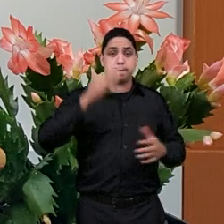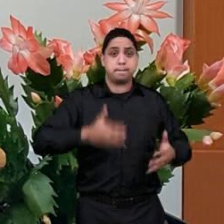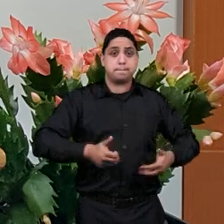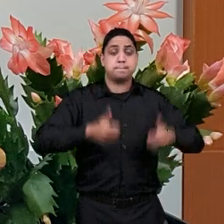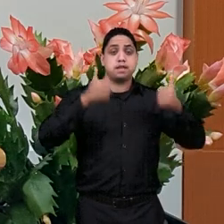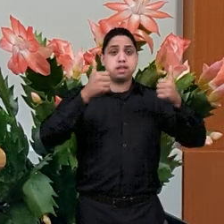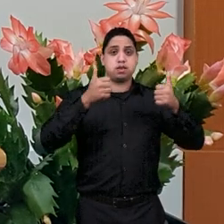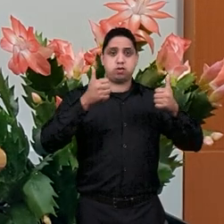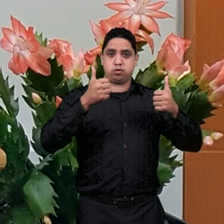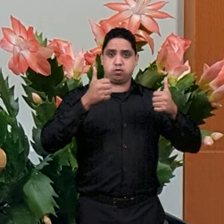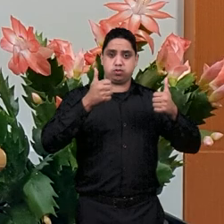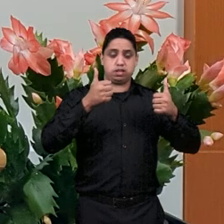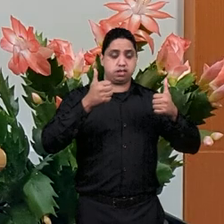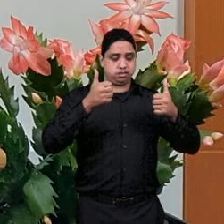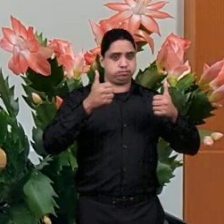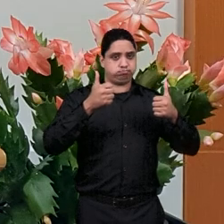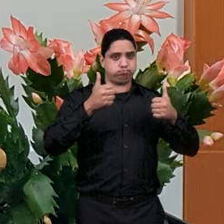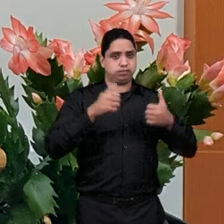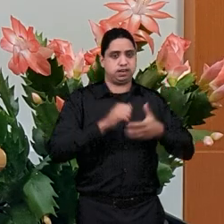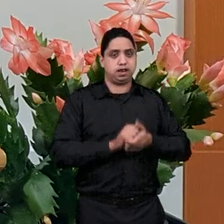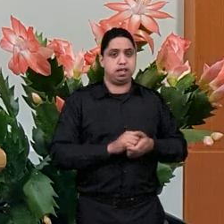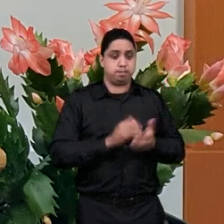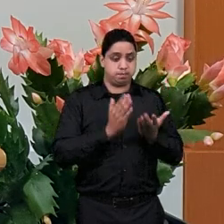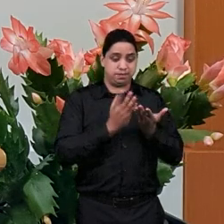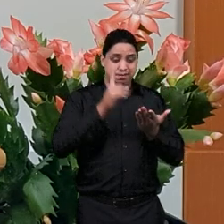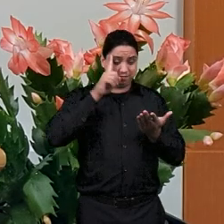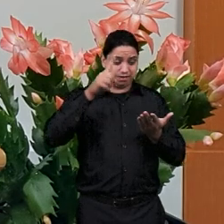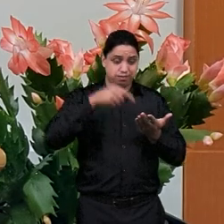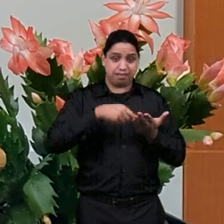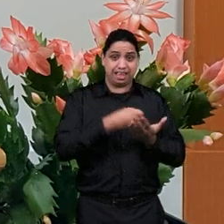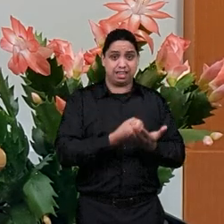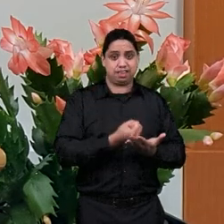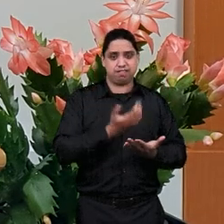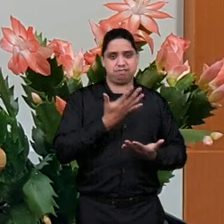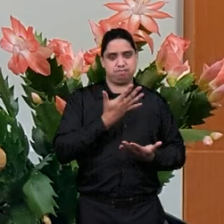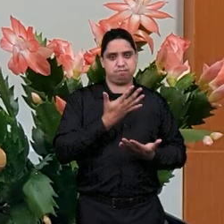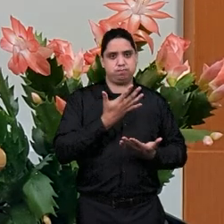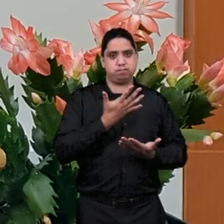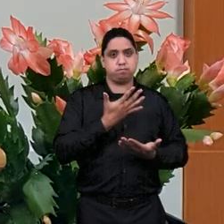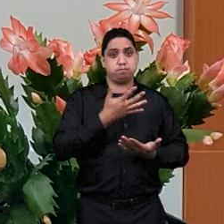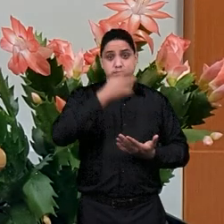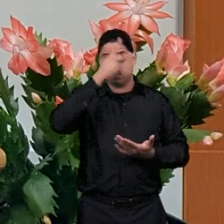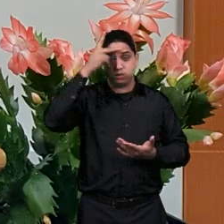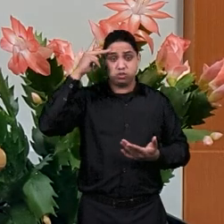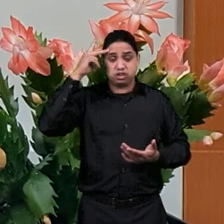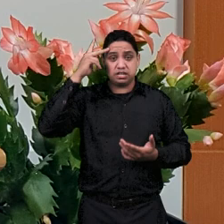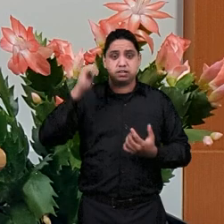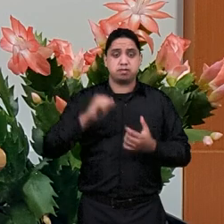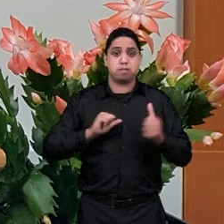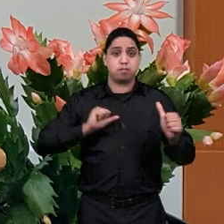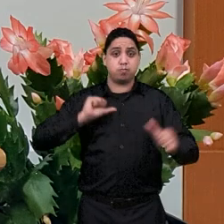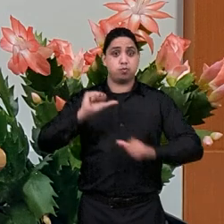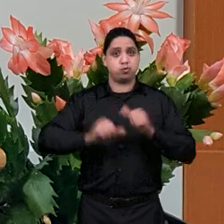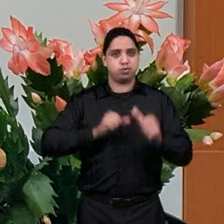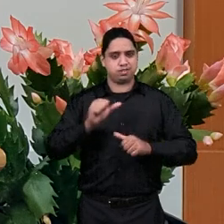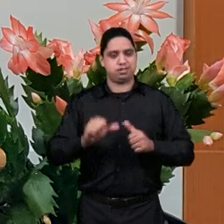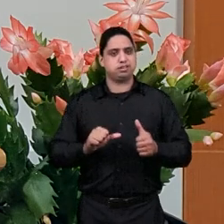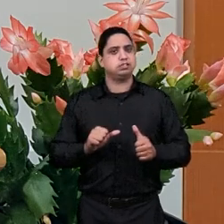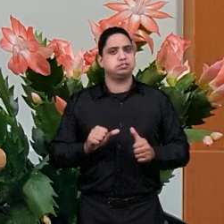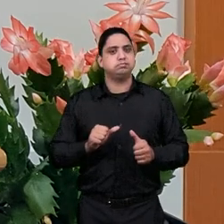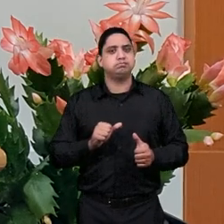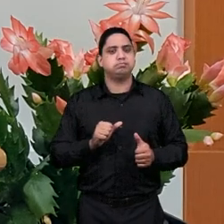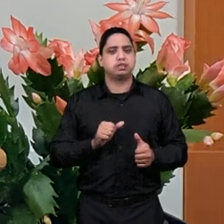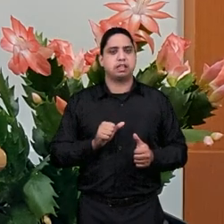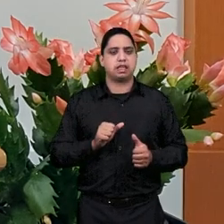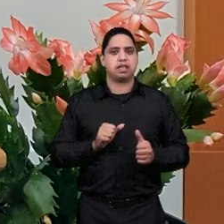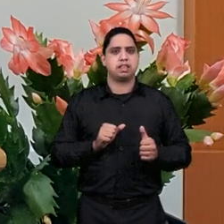parole révélée. Les frères et sœurs quittent la structure qui nous